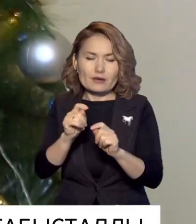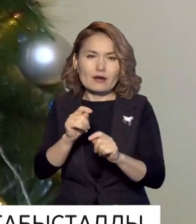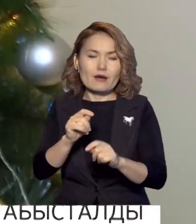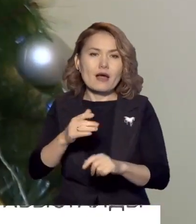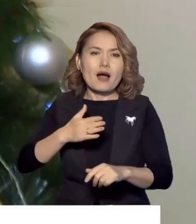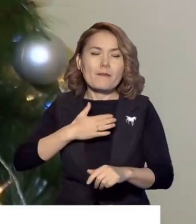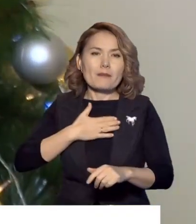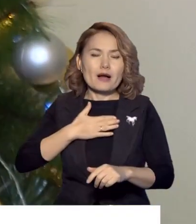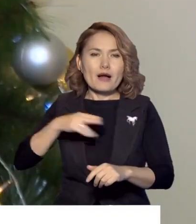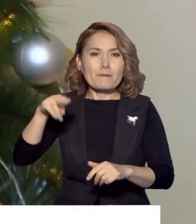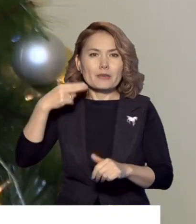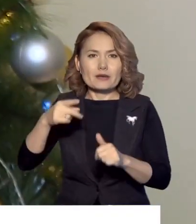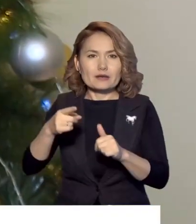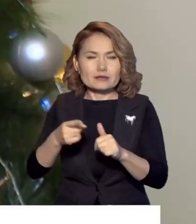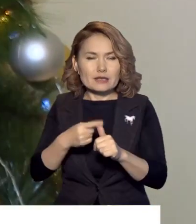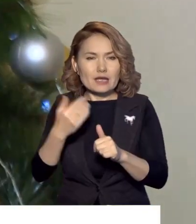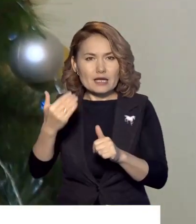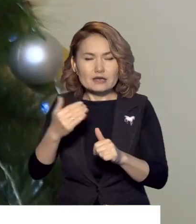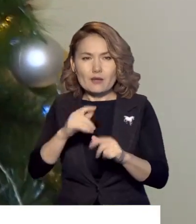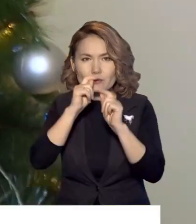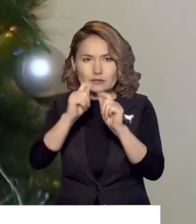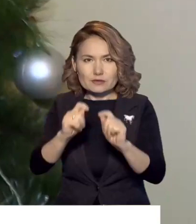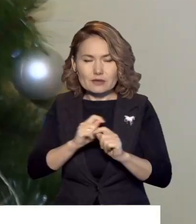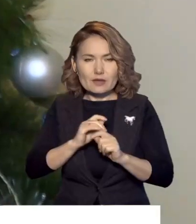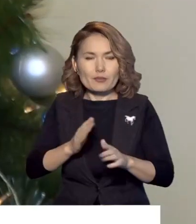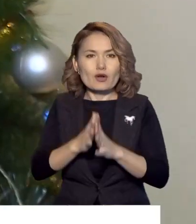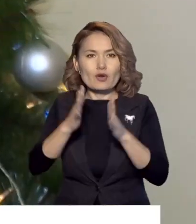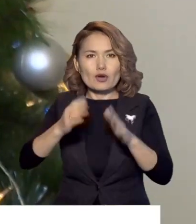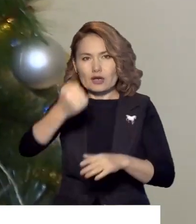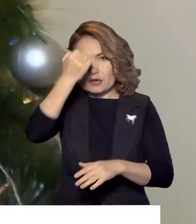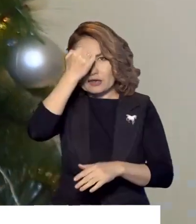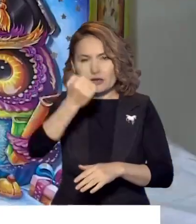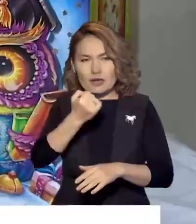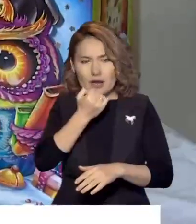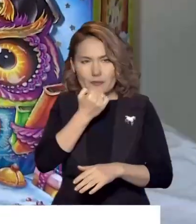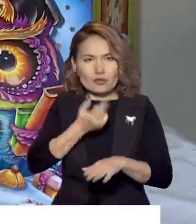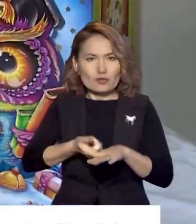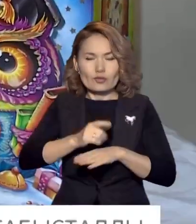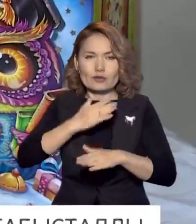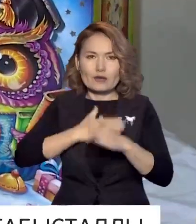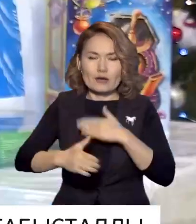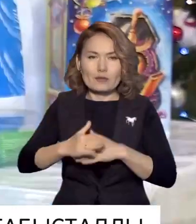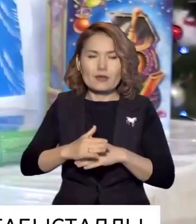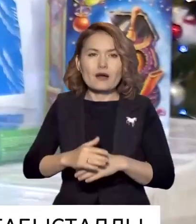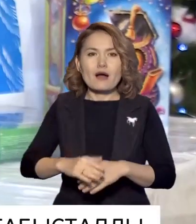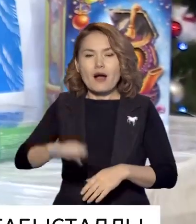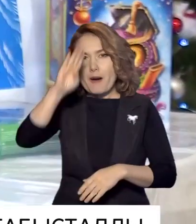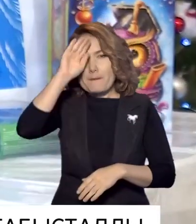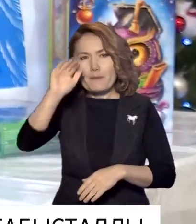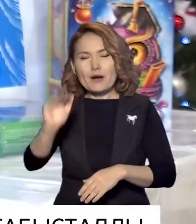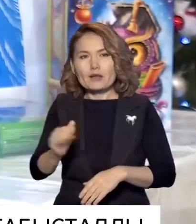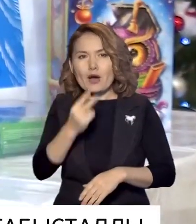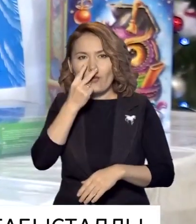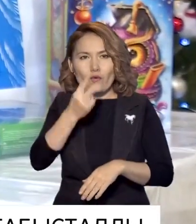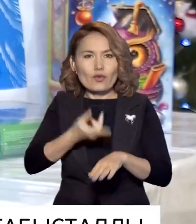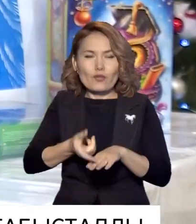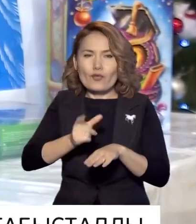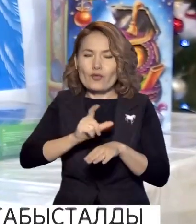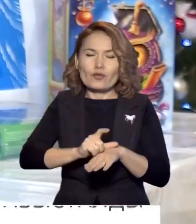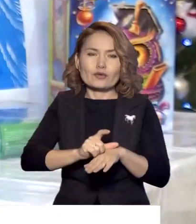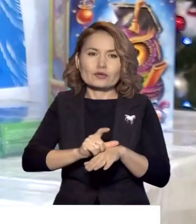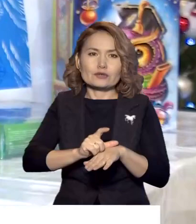жіберіпті. Көп рахмет. Мен қуаныштымын. Балам бәрін көріп, шыдай алмай бәрін